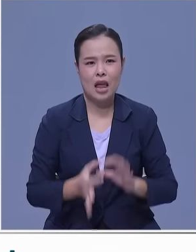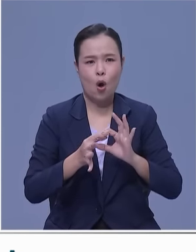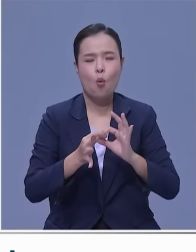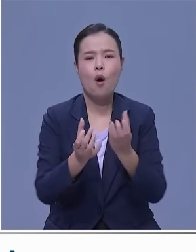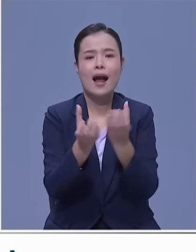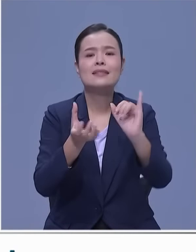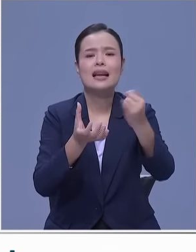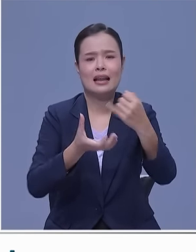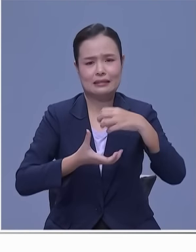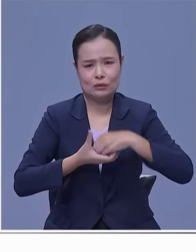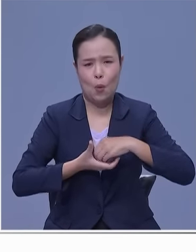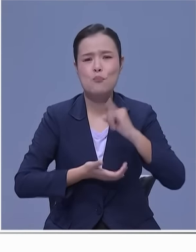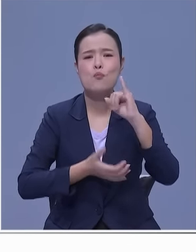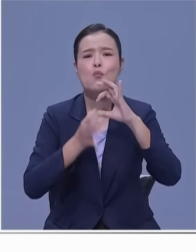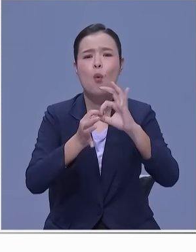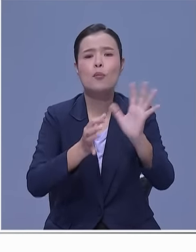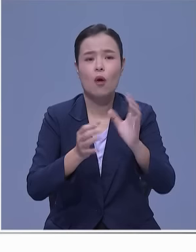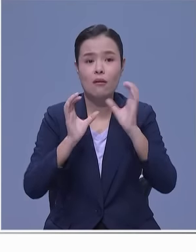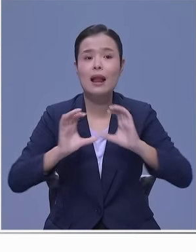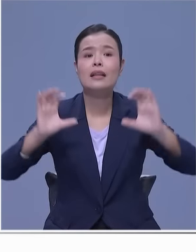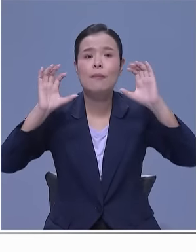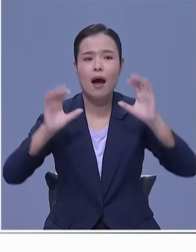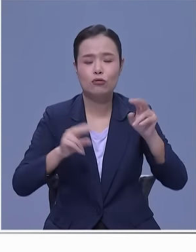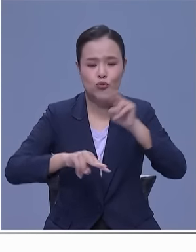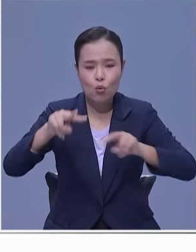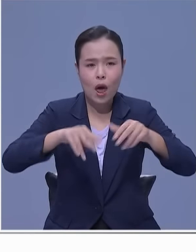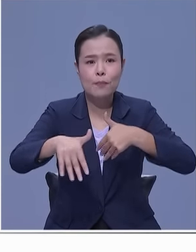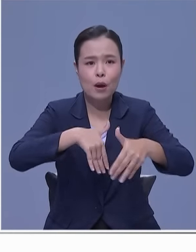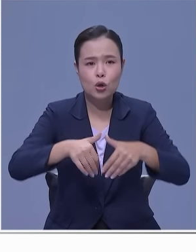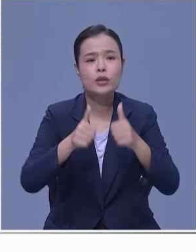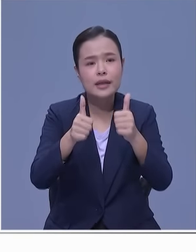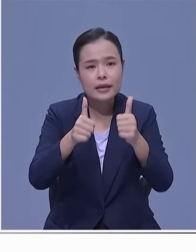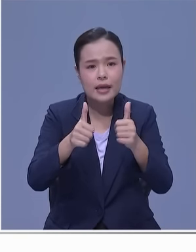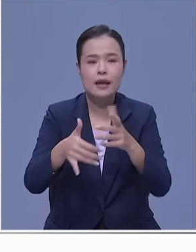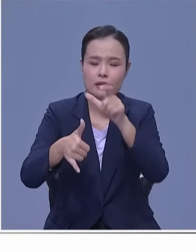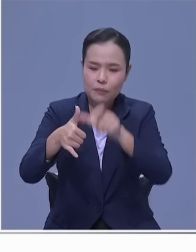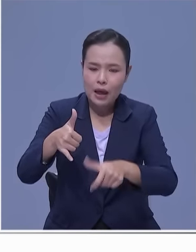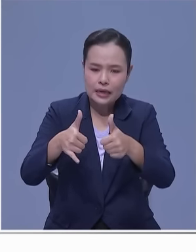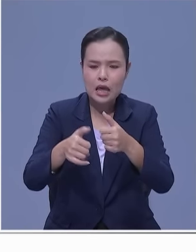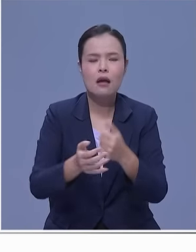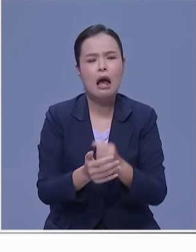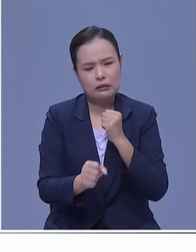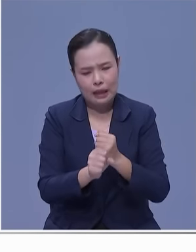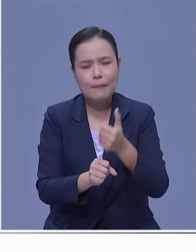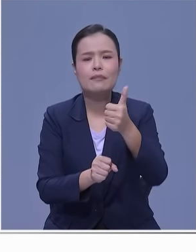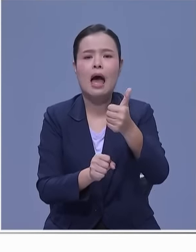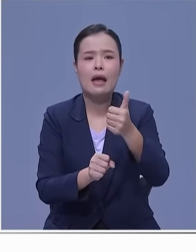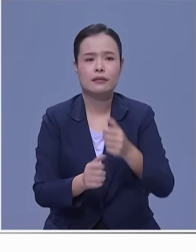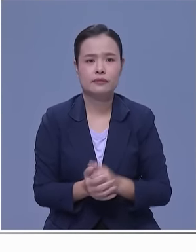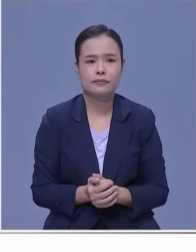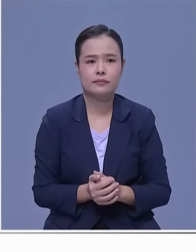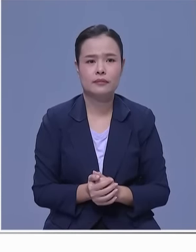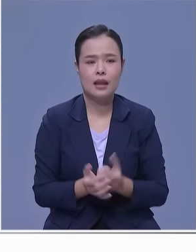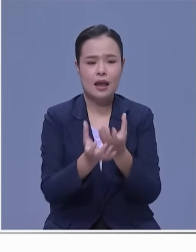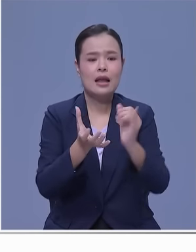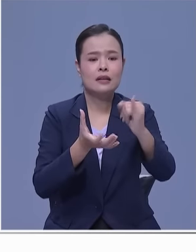ธรรมดิฉันมองว่ารัฐบาลชุดนี้ดูแลประชาชนให้ดีทําตัวดีๆนะคะอยู่ได ้ เดี๋ยวมันก็ไม่มีมันก็ไม่ผิดจ